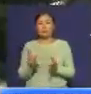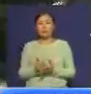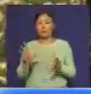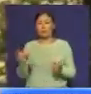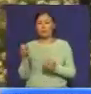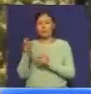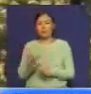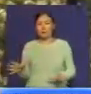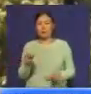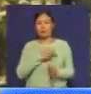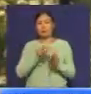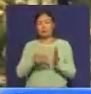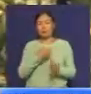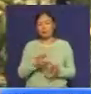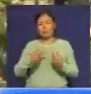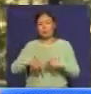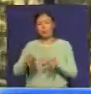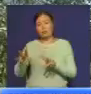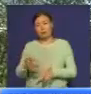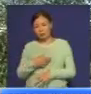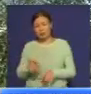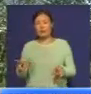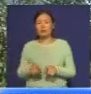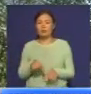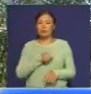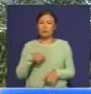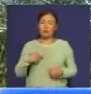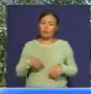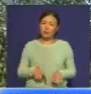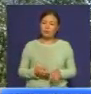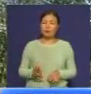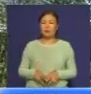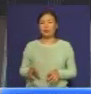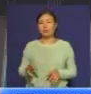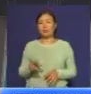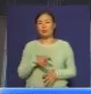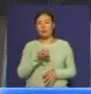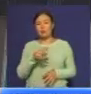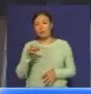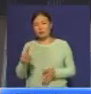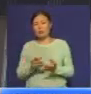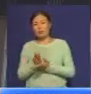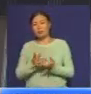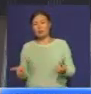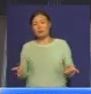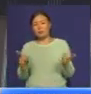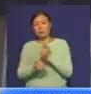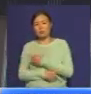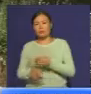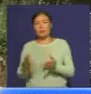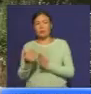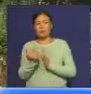емес, жұмыстан шықпаймын, мекемеде қаламын десе де өз еркі. Бұл жағдайда компания профильді қызметке ауыстыру бағдарламасын